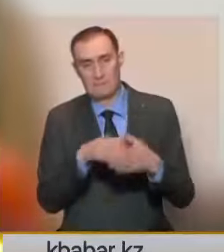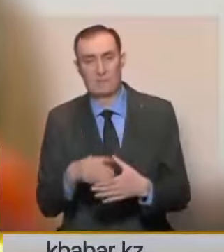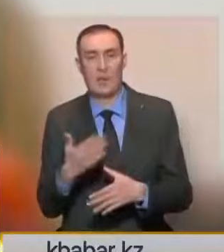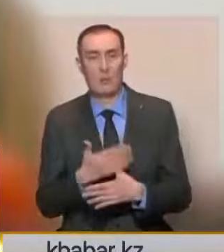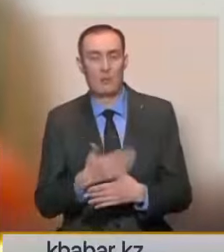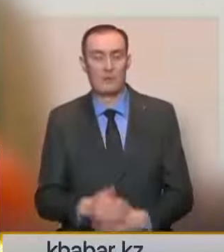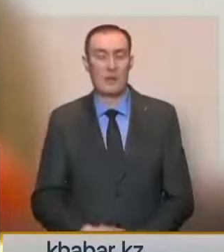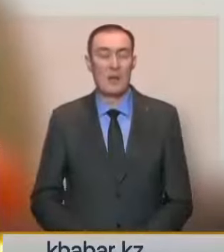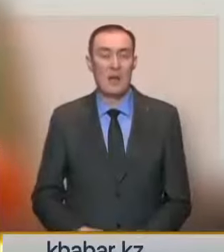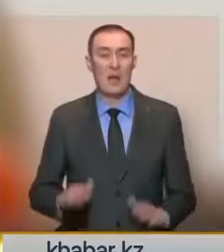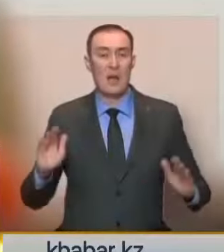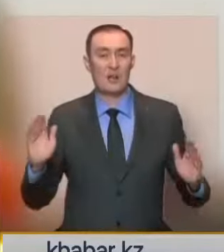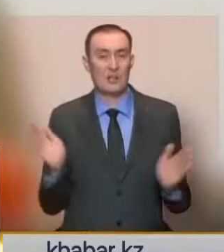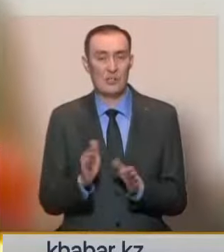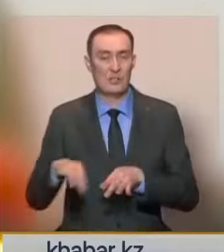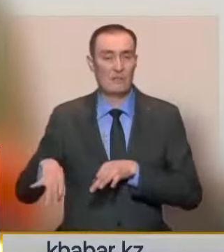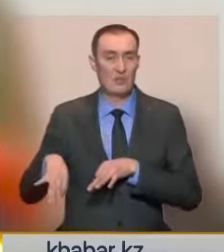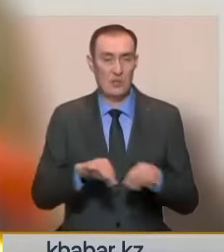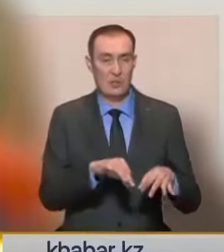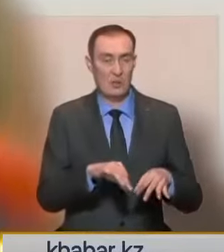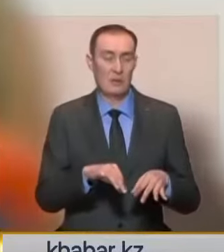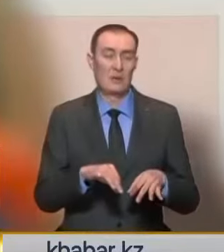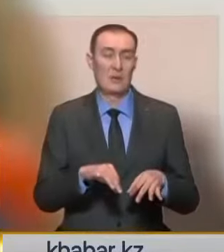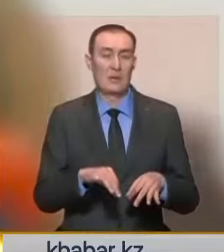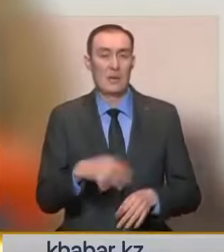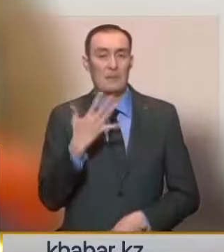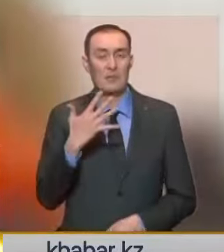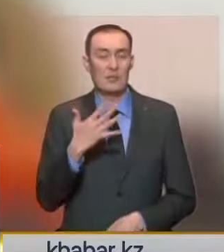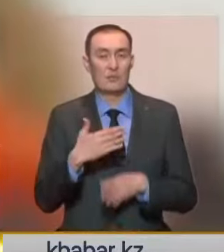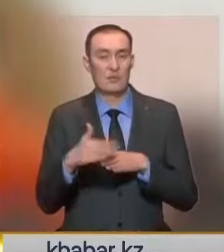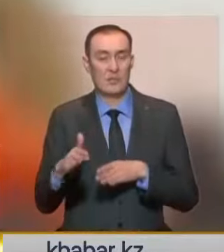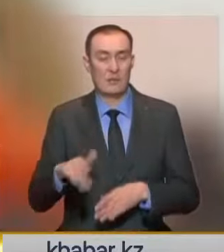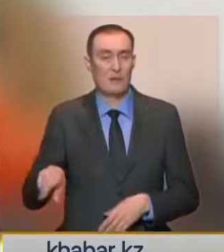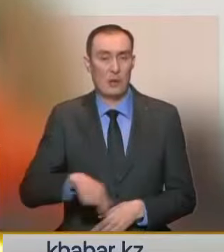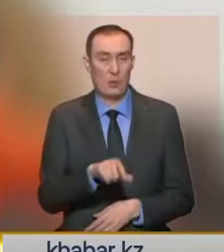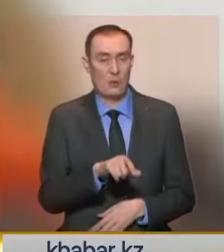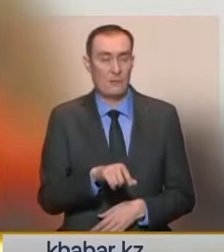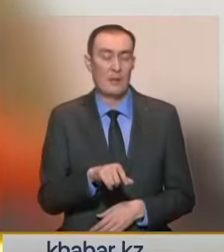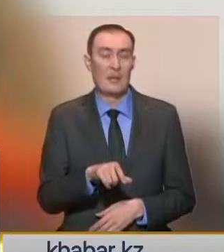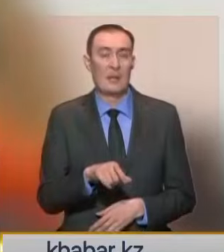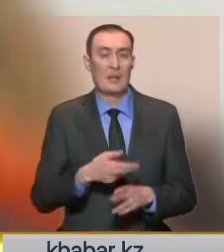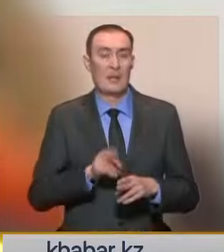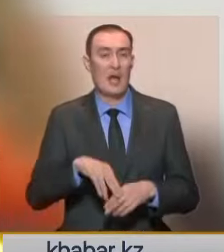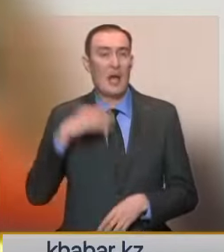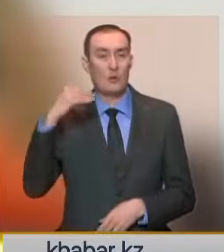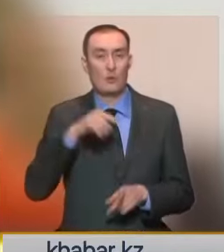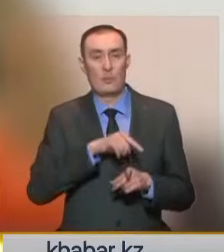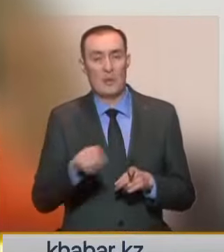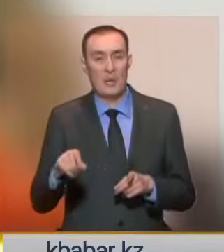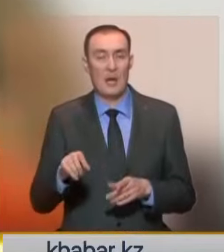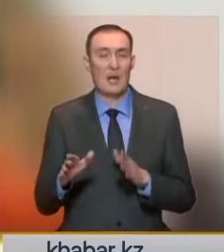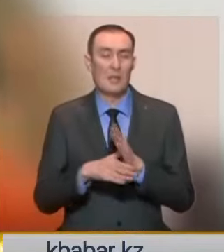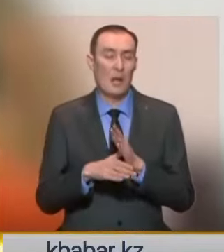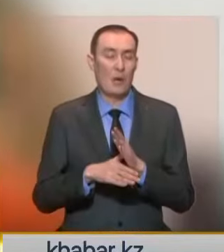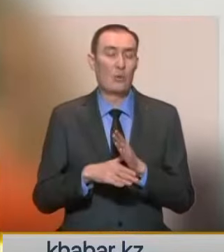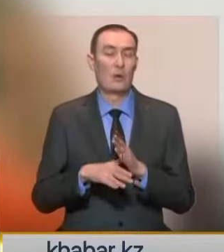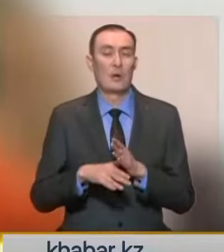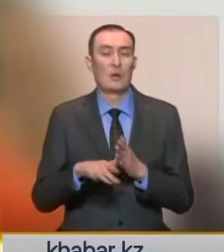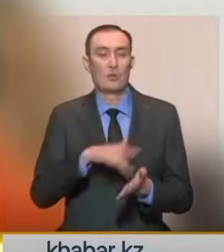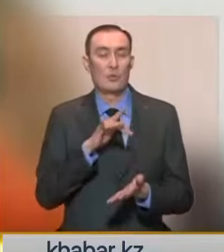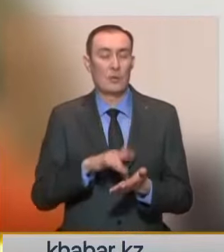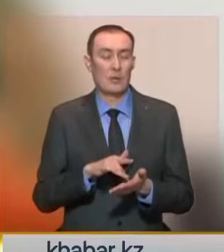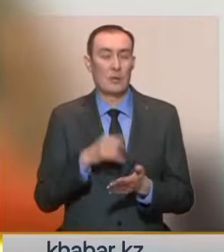помощь. Ограничено движение транспортных средств на 5 участках республиканского значения. Это Актюбе, Атырау-Астрахань, от